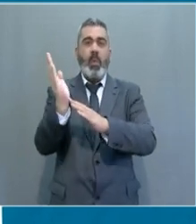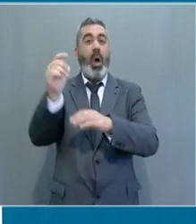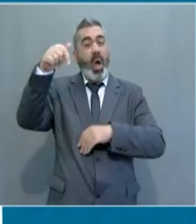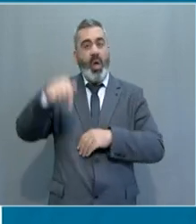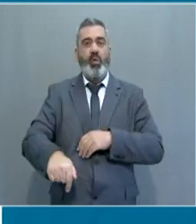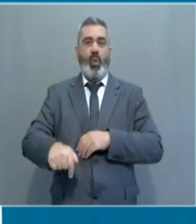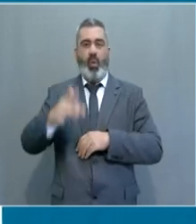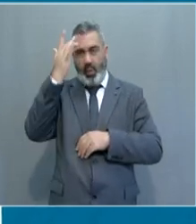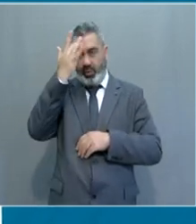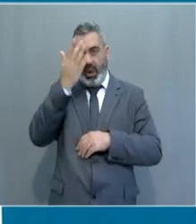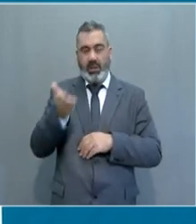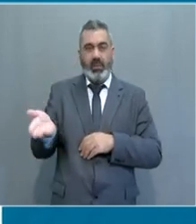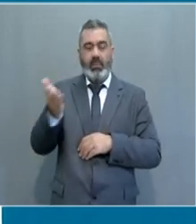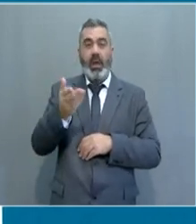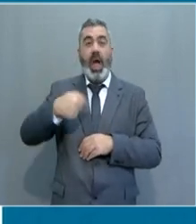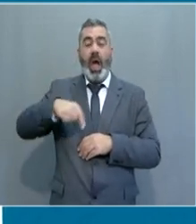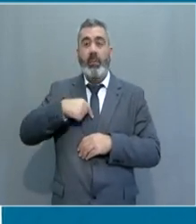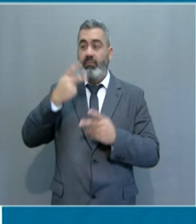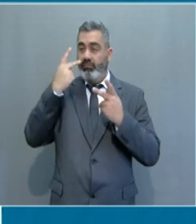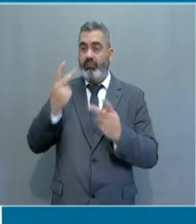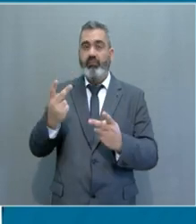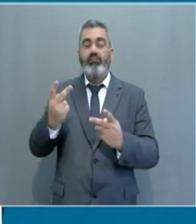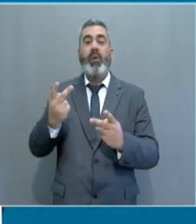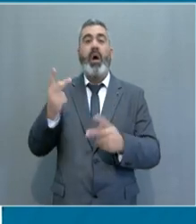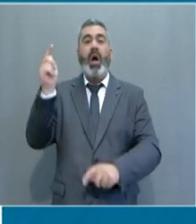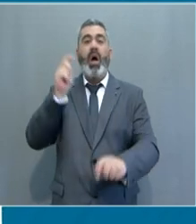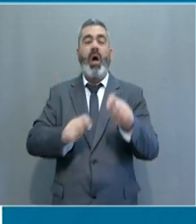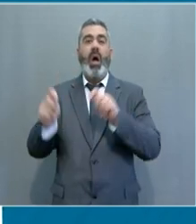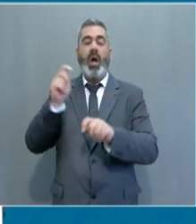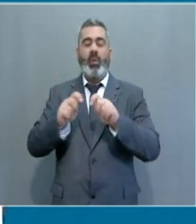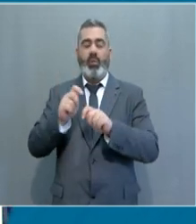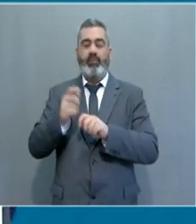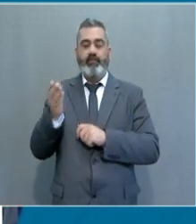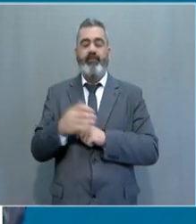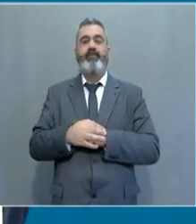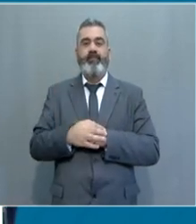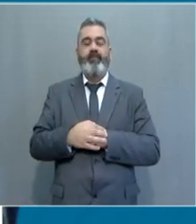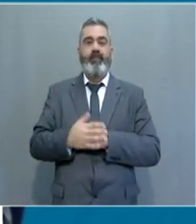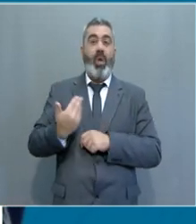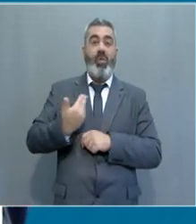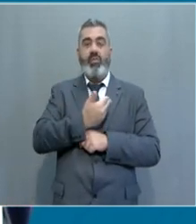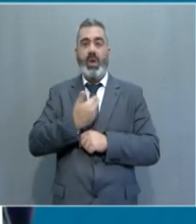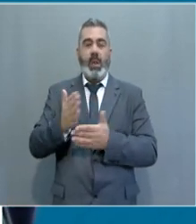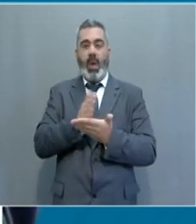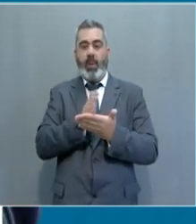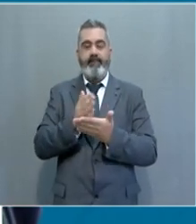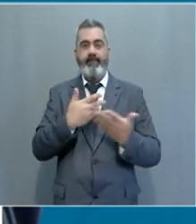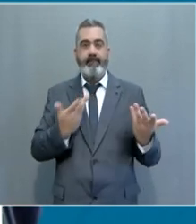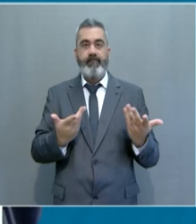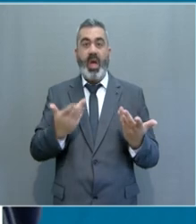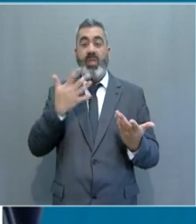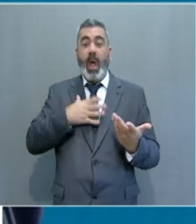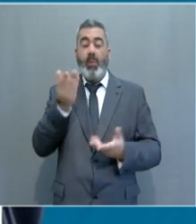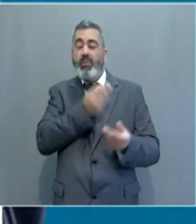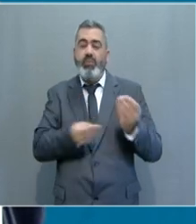Κοζάνη, είμαστε μπροστά σε ένα μεγάλο δίλημα, το πώς θα τρέξουμε ακόμη πιο γρήγορα